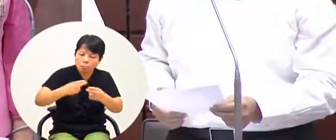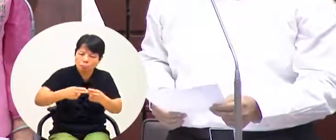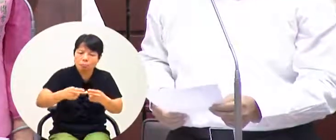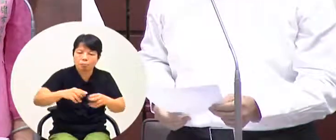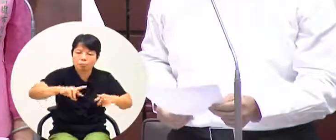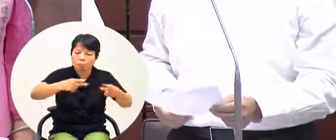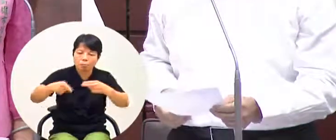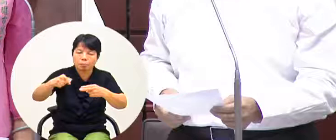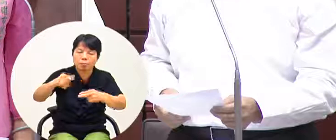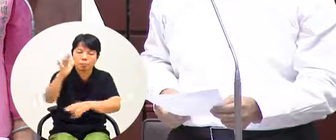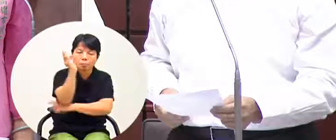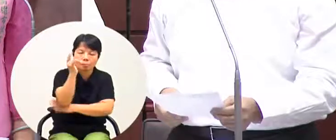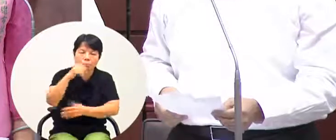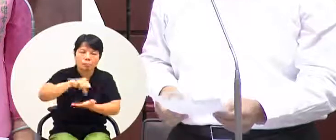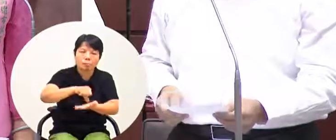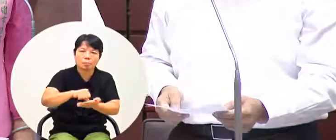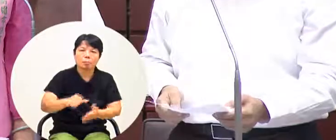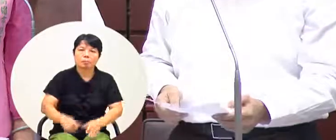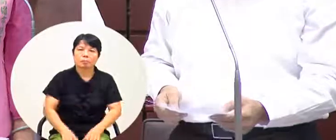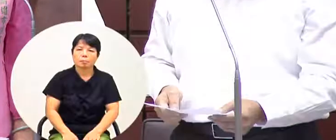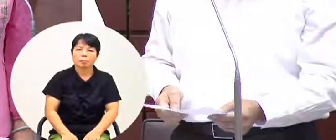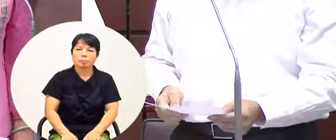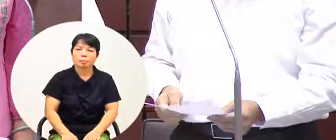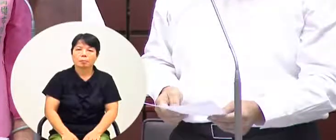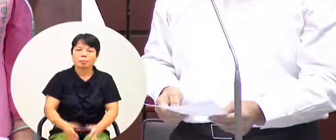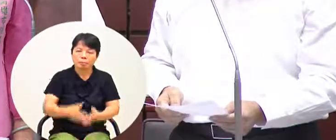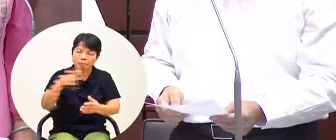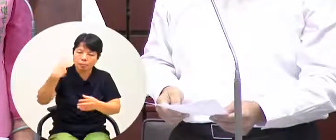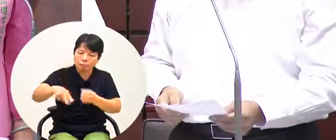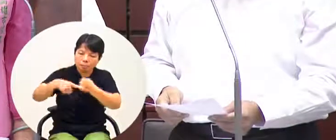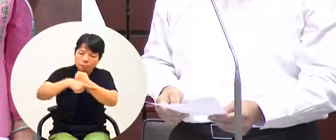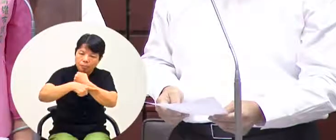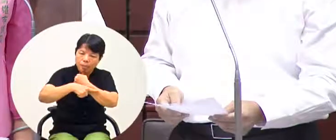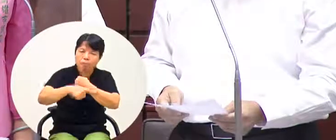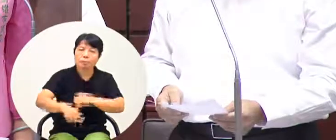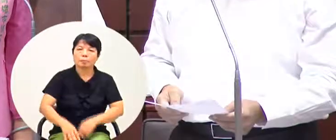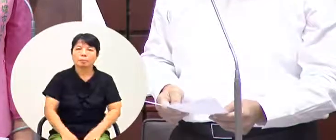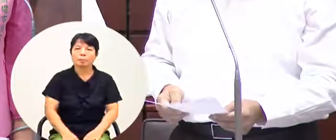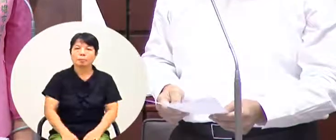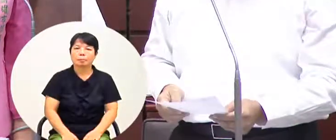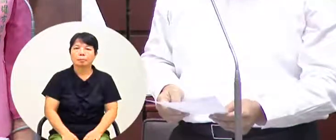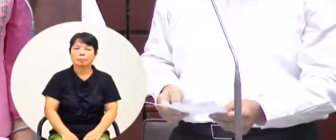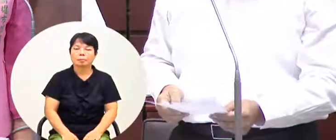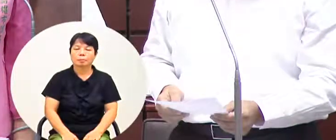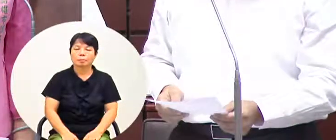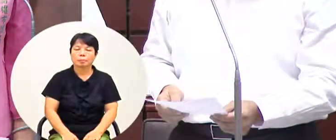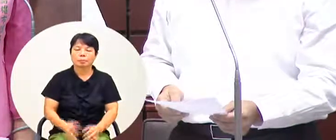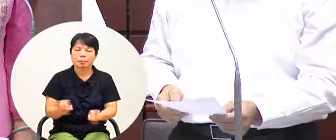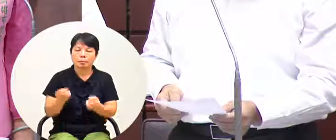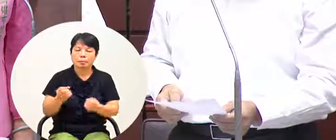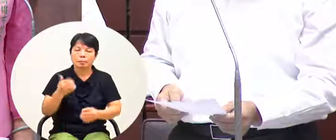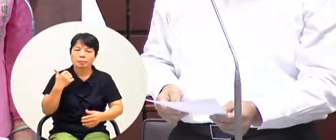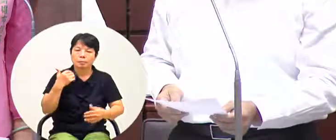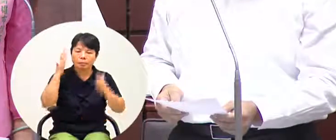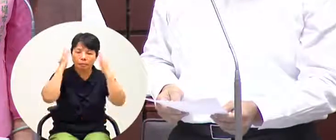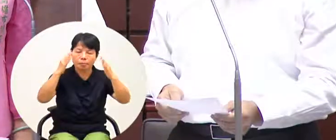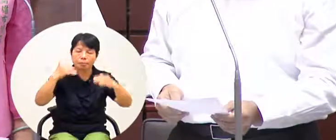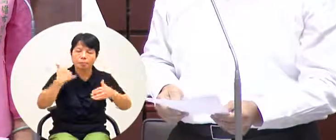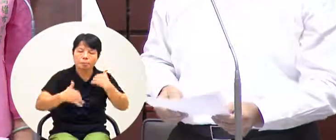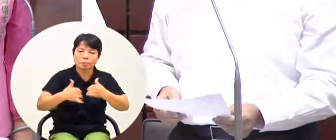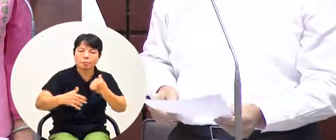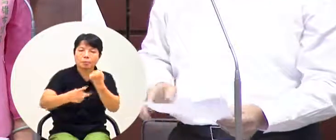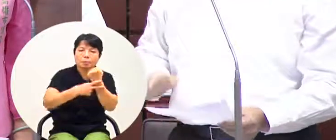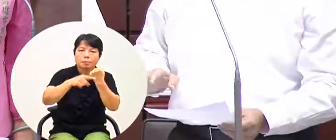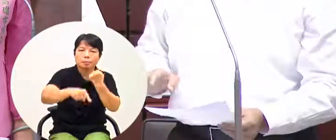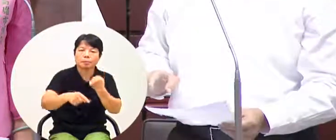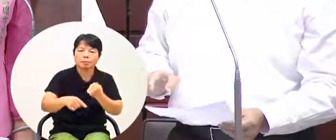个树种啦，我们再来研议啦另外，振兴里这个部分这个我们在凉亭遮阳板破裂的